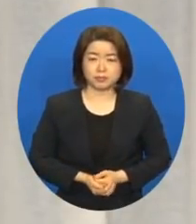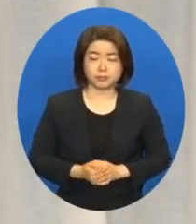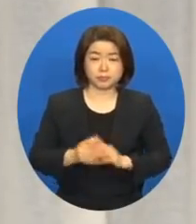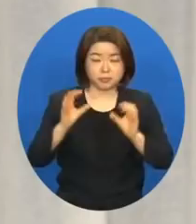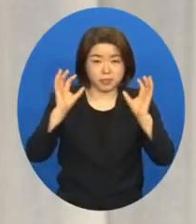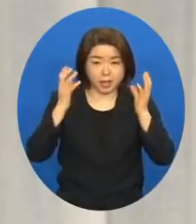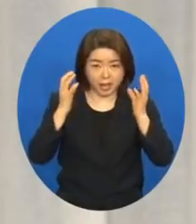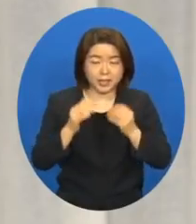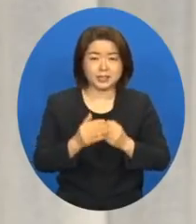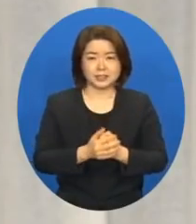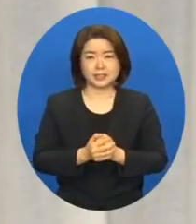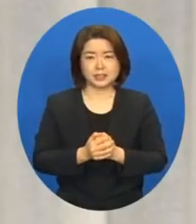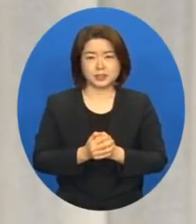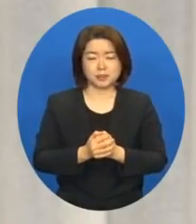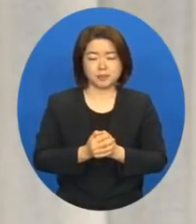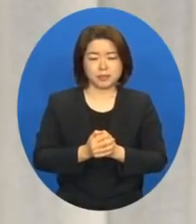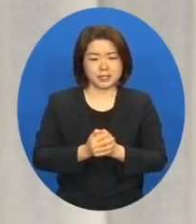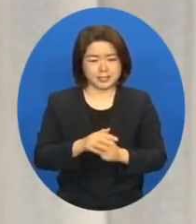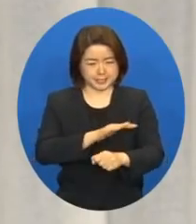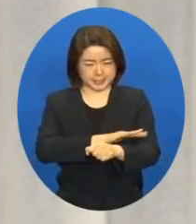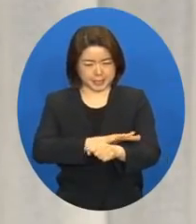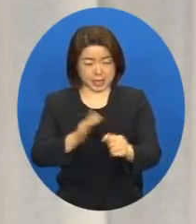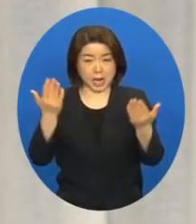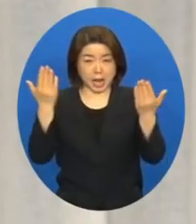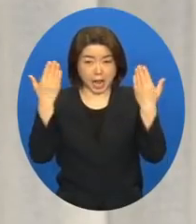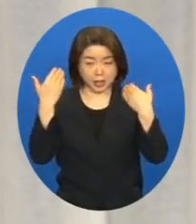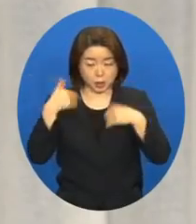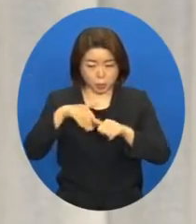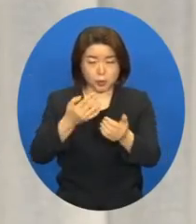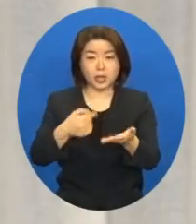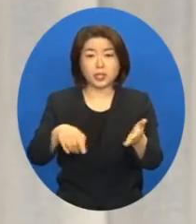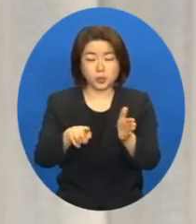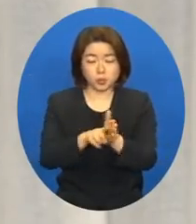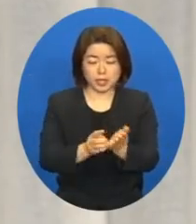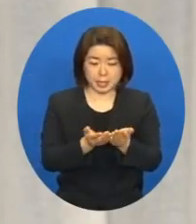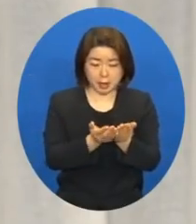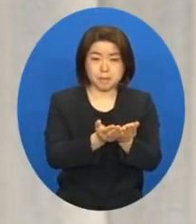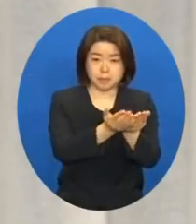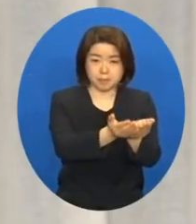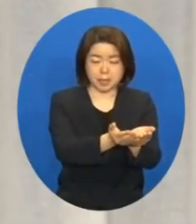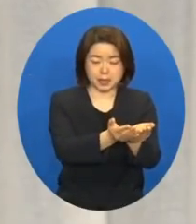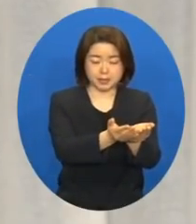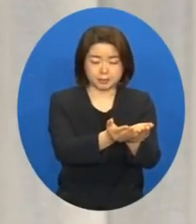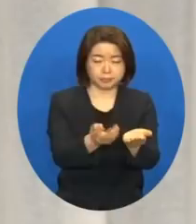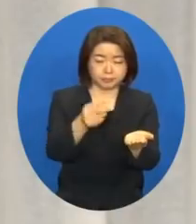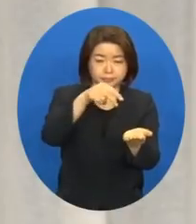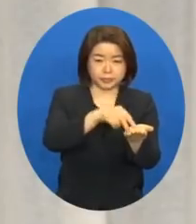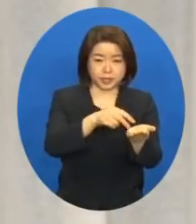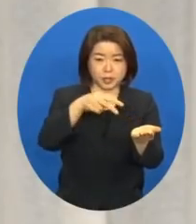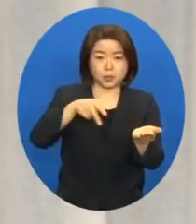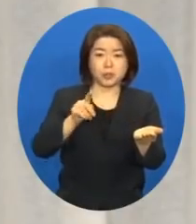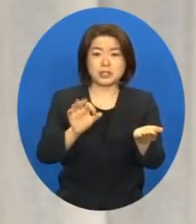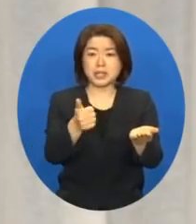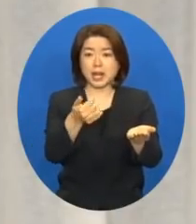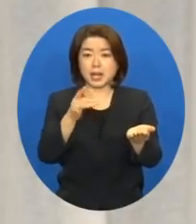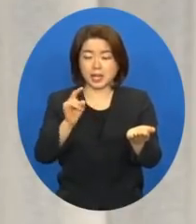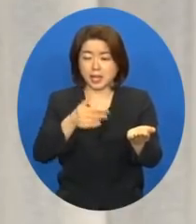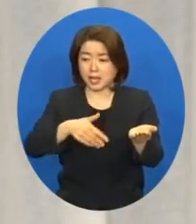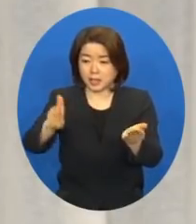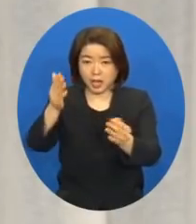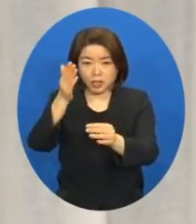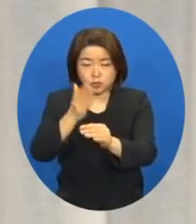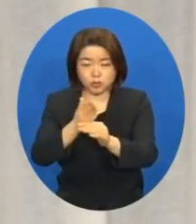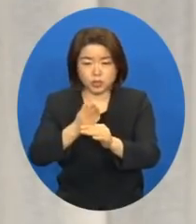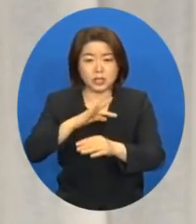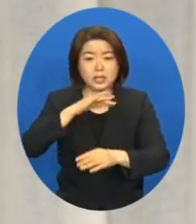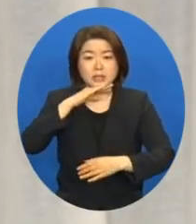아이들을 제대로 학교는 보내야 될 것 같아서 배를 타고 상해로 가는 도중에 5살 된 둘째